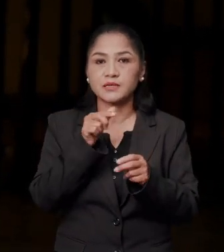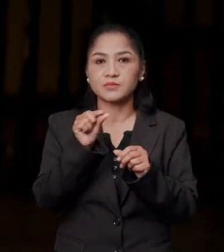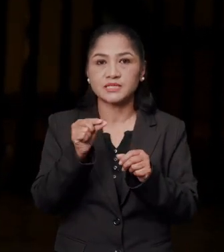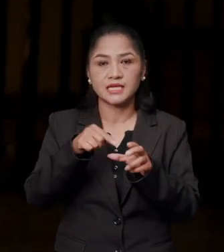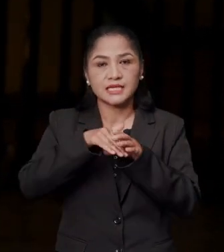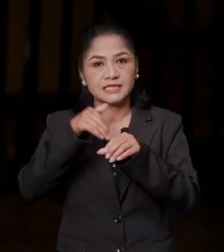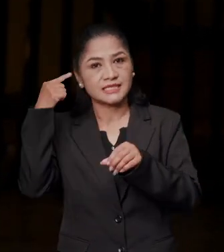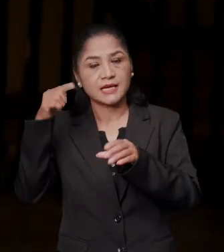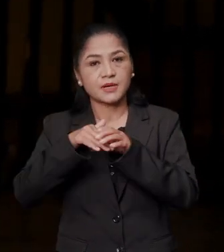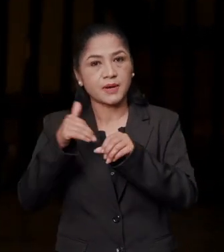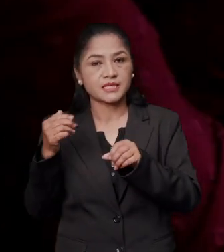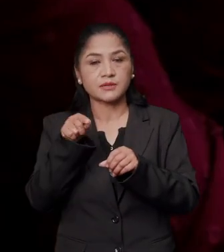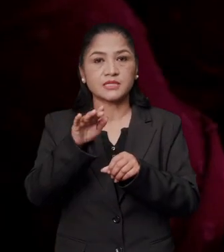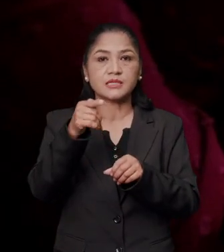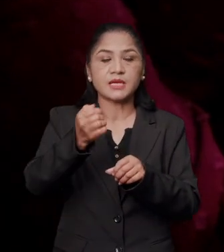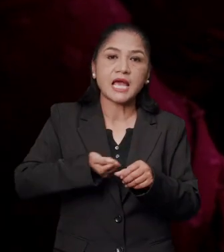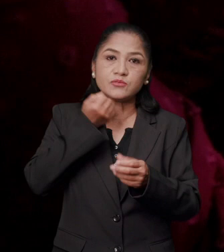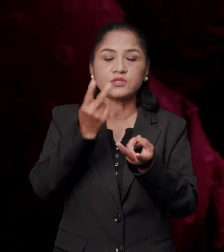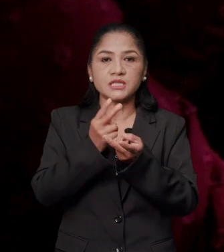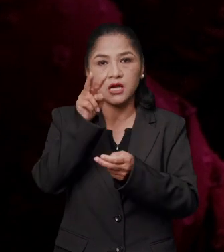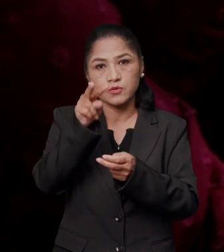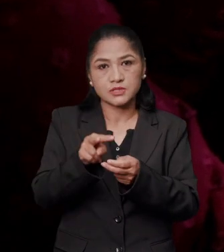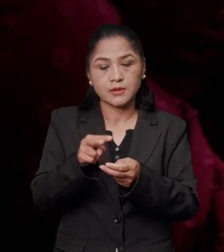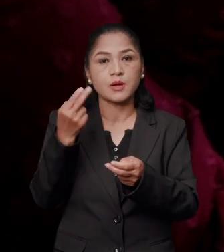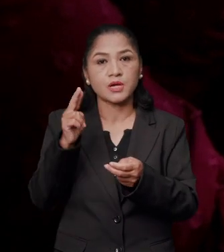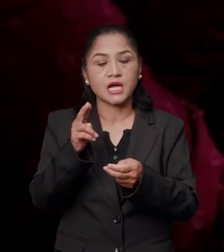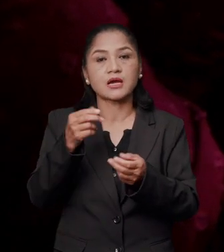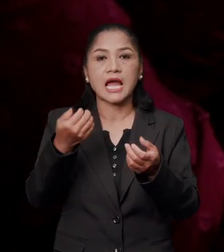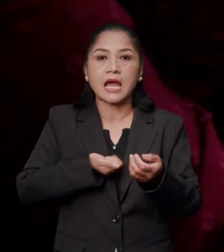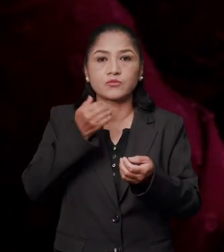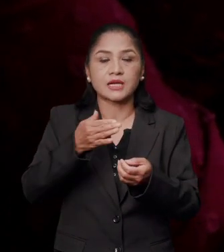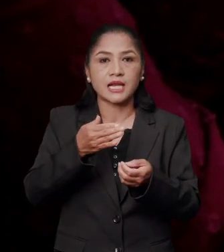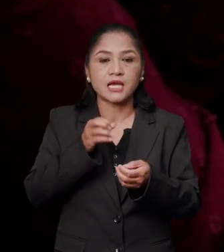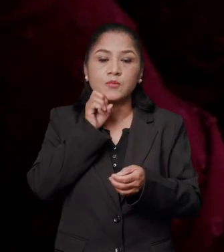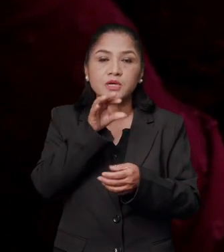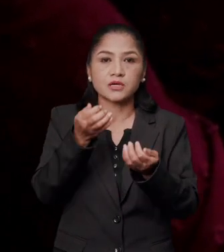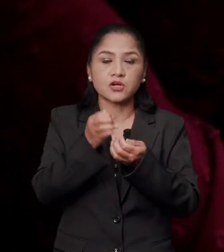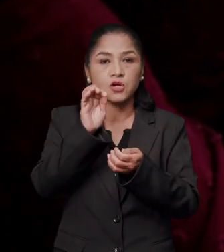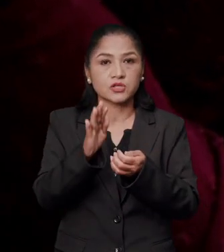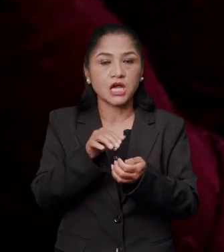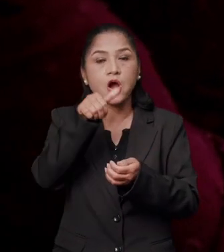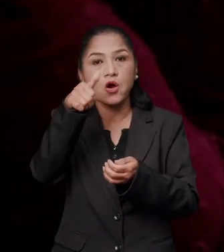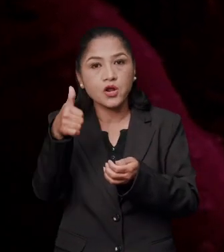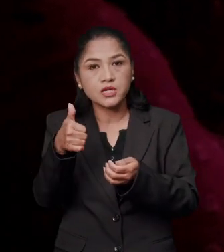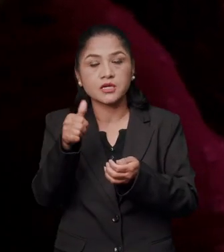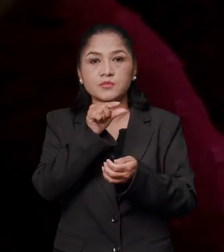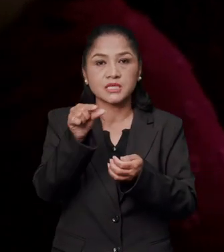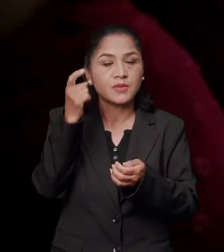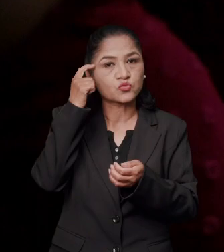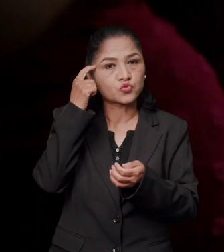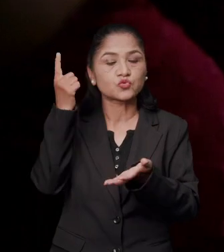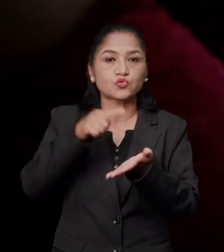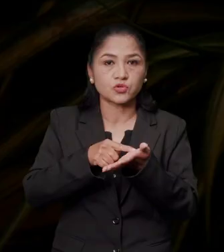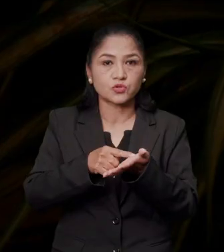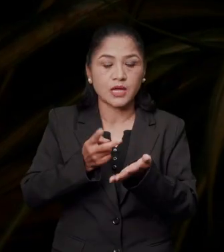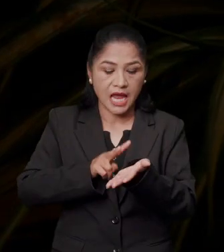चिन्ताबाट बाहिर निस्किएपछि तिमी आफू जस्तै अवस्थामा भएका वा आफूलाई अभिव्यक्त गर्न नसकेका अन्य बारेमा